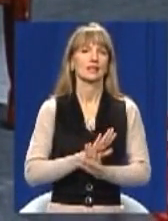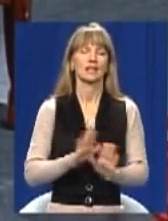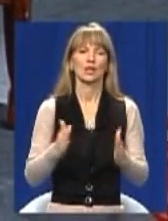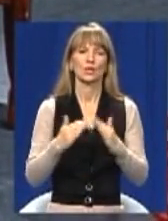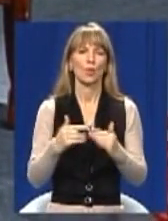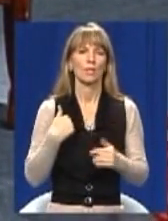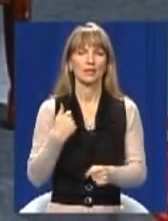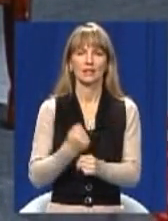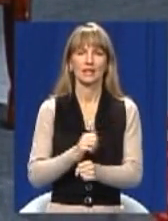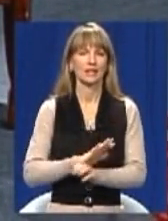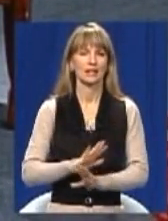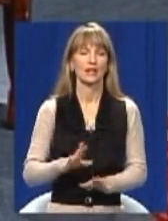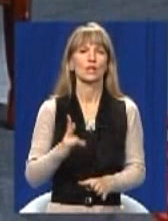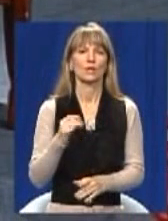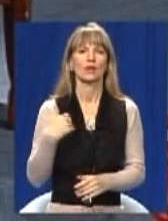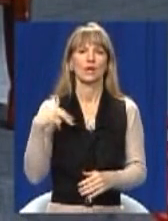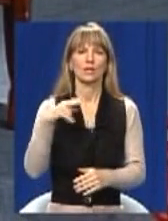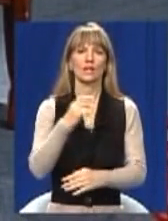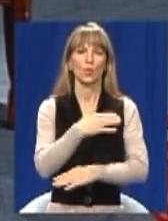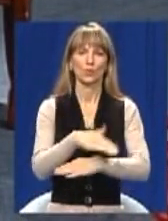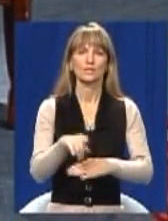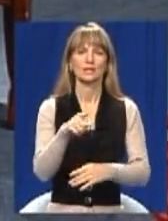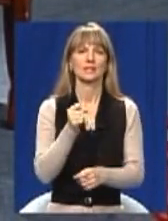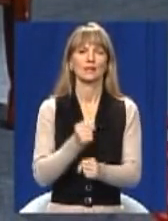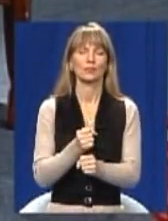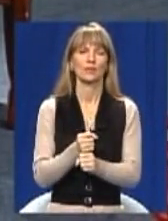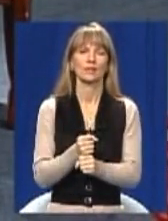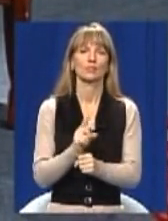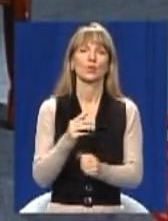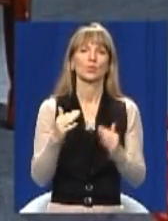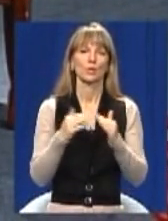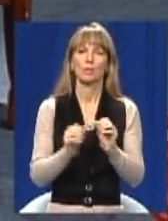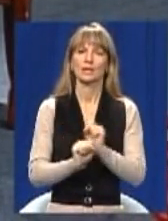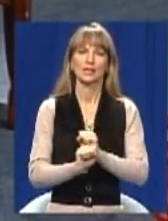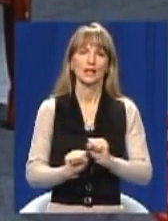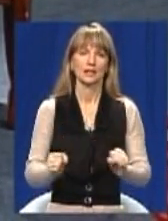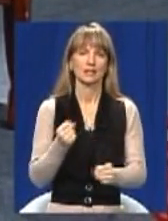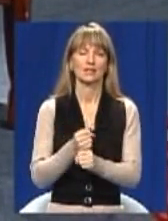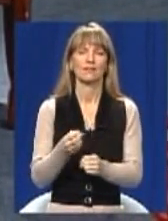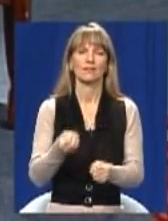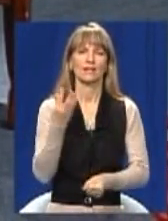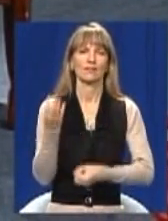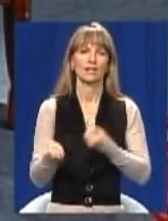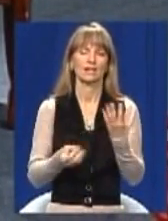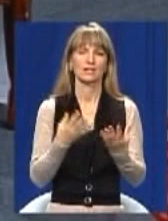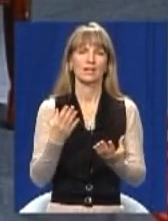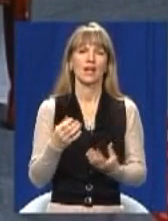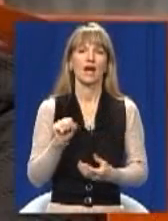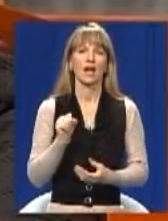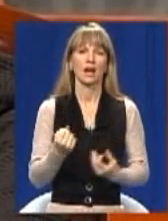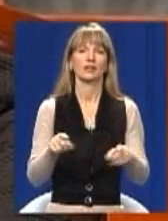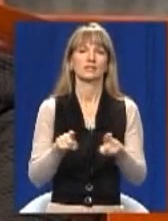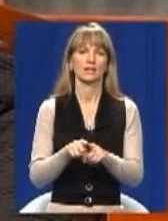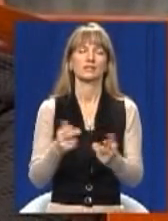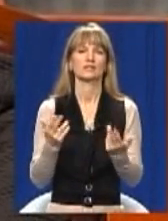не устраювала, але я виходила на вулицю і там тільки це робила, тому що вдома не можна запускати фейерверки. А так,